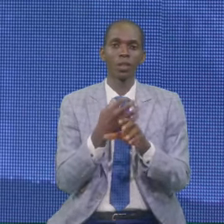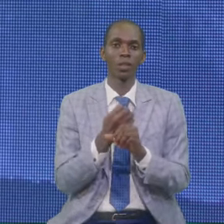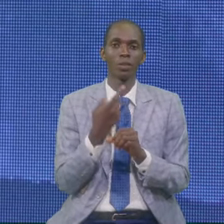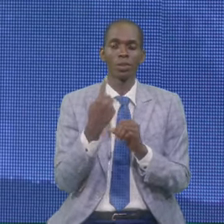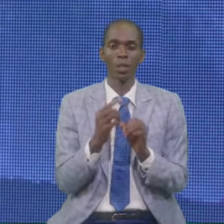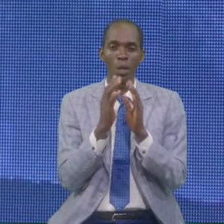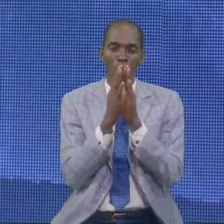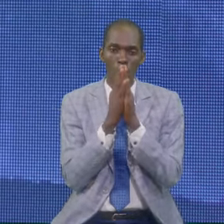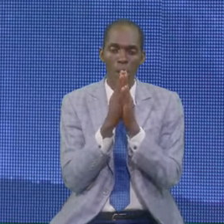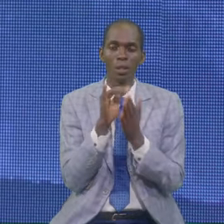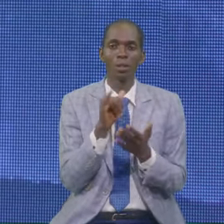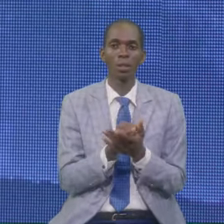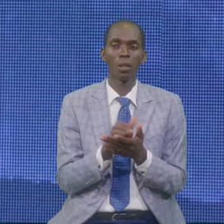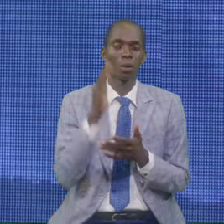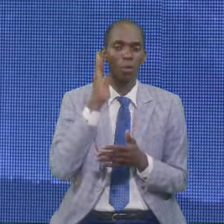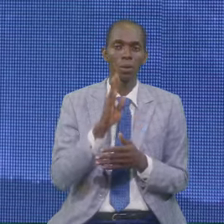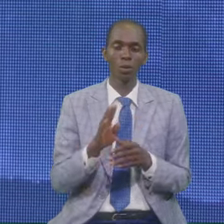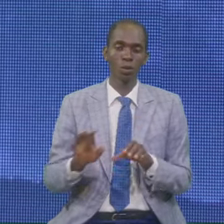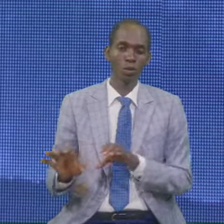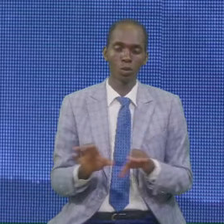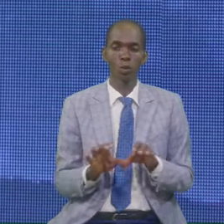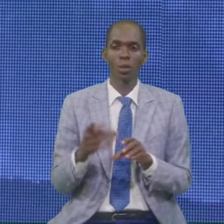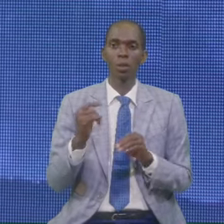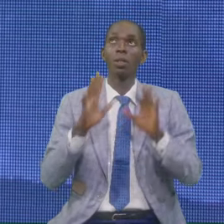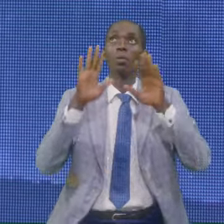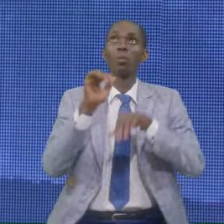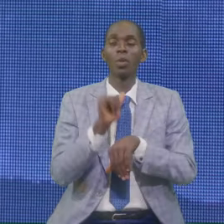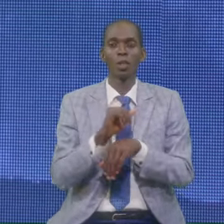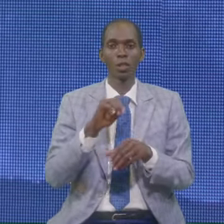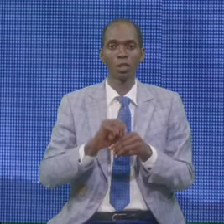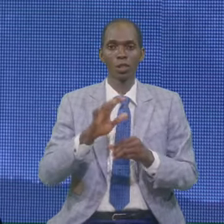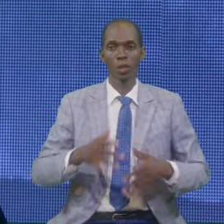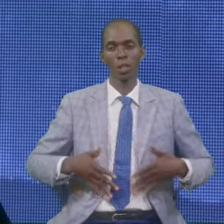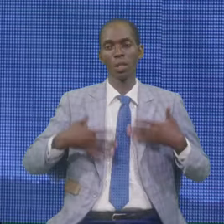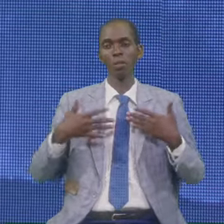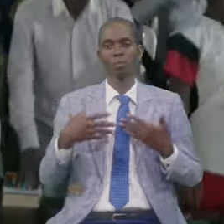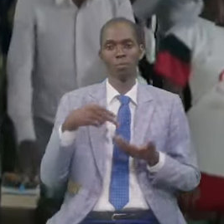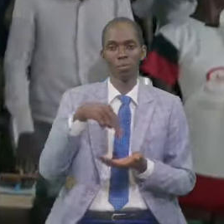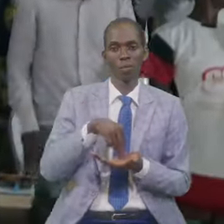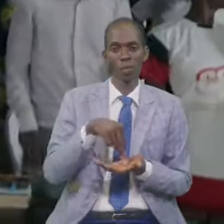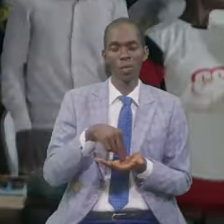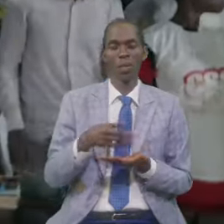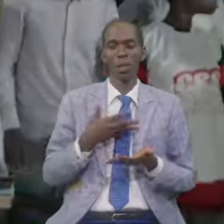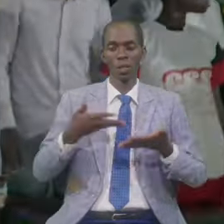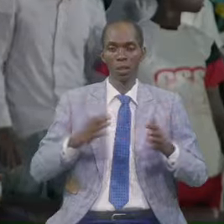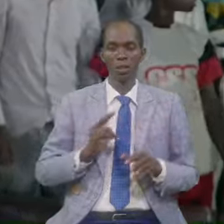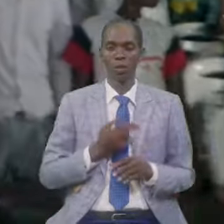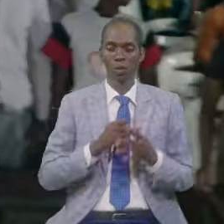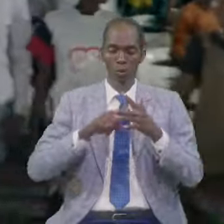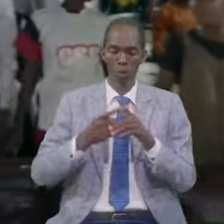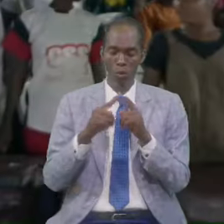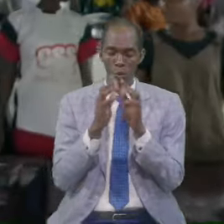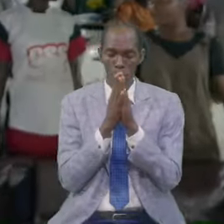perform miracle in your lives? You rise up and let's begin to pray as our pastor come